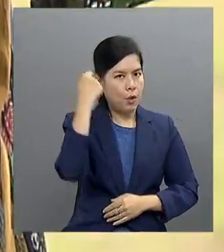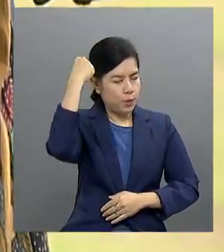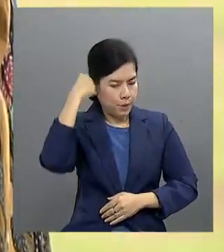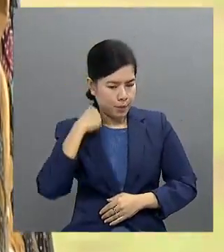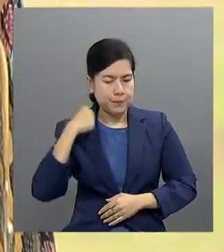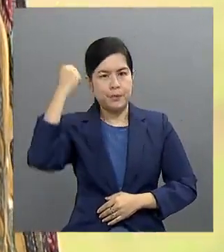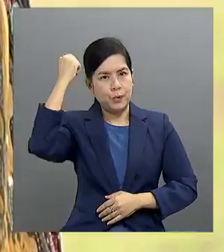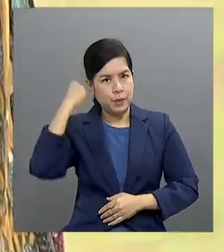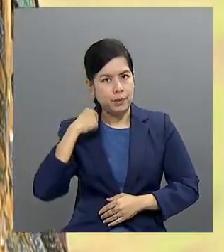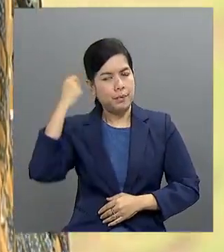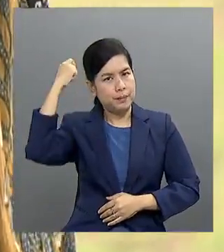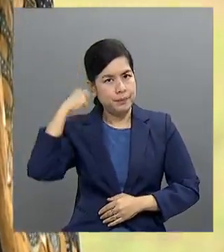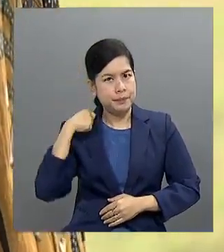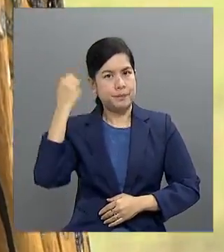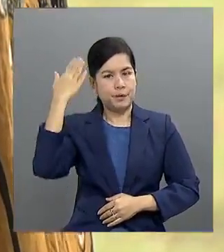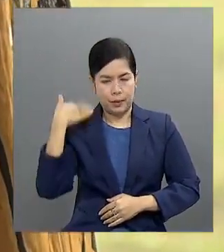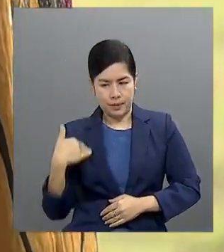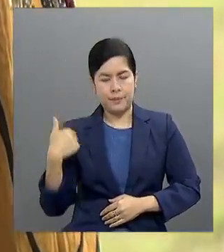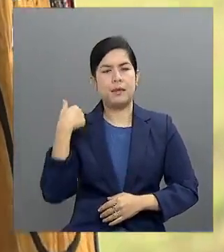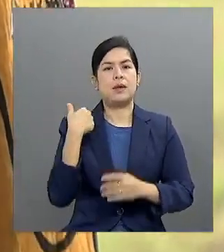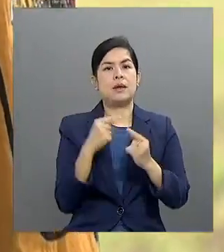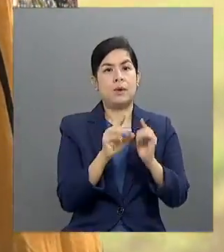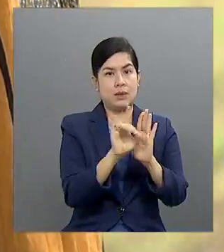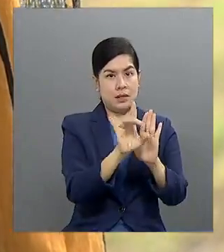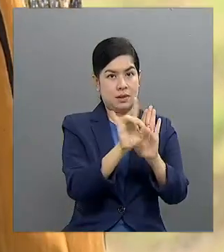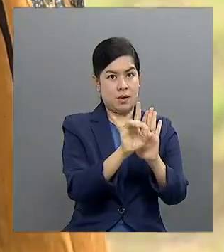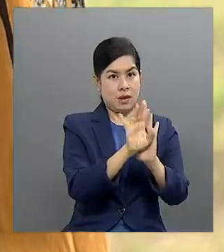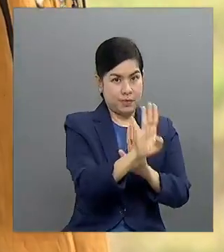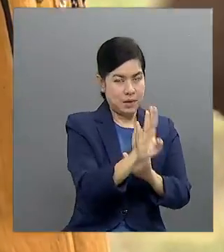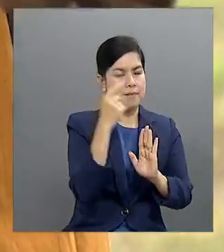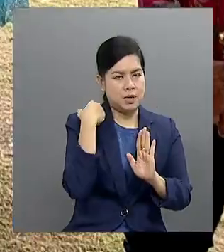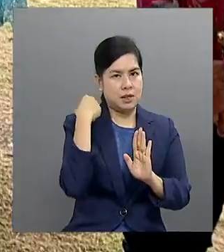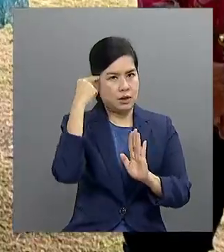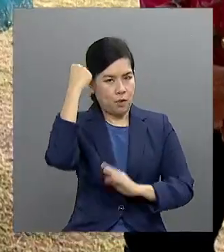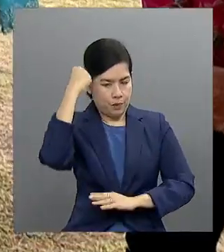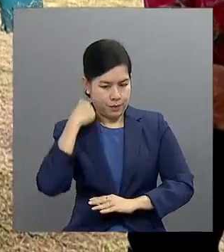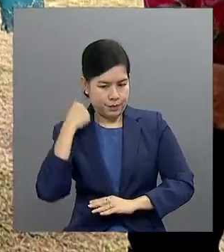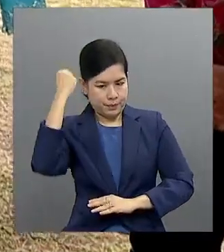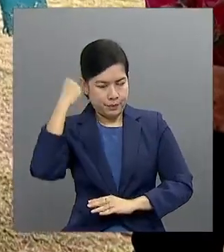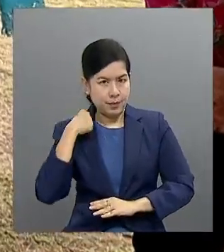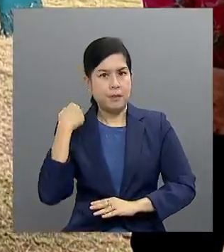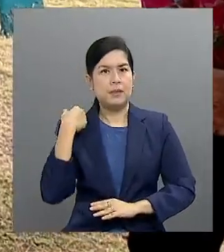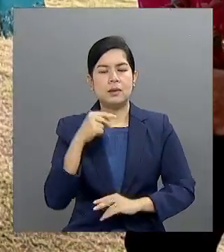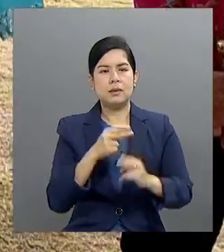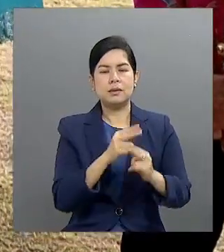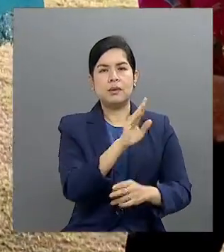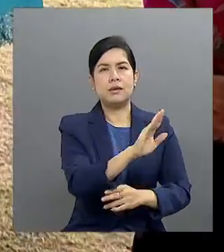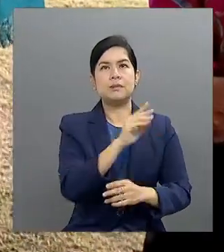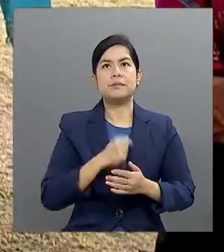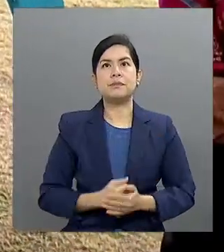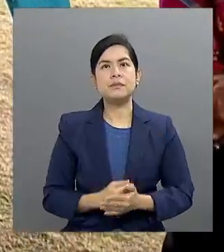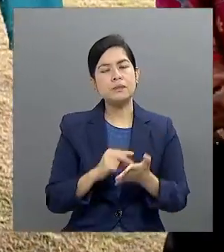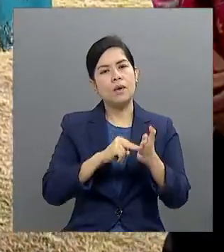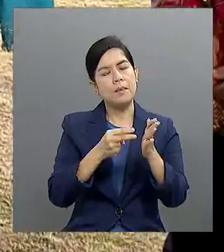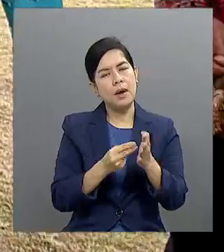ผมเนี่ยจะหวีทั้งหมด4ครั้งด้วยกันนะครับครั้งแรกเนี่ยเราจะเรียกว่าอิเชลเชลกาโบยนะครับหมายถึงว่าการอวยพรให้ครองรัก